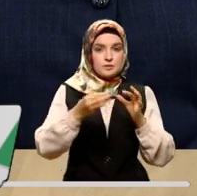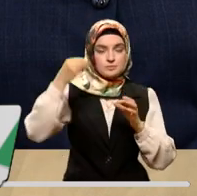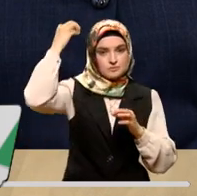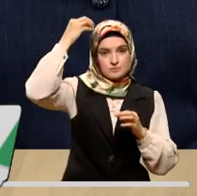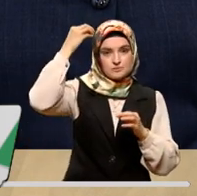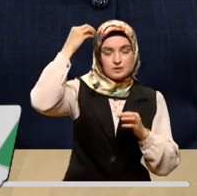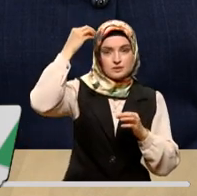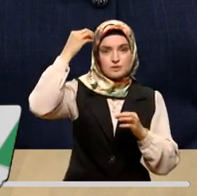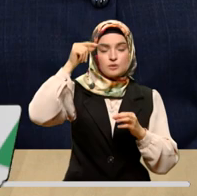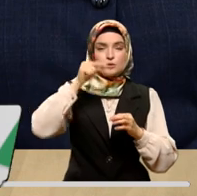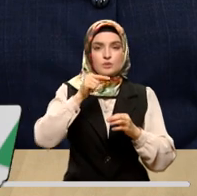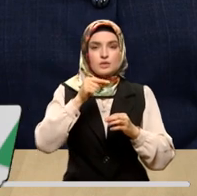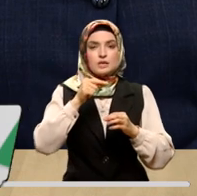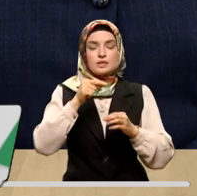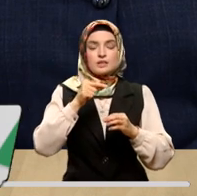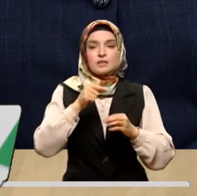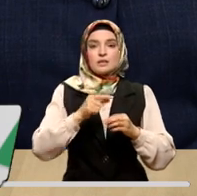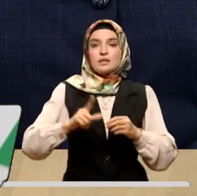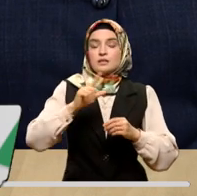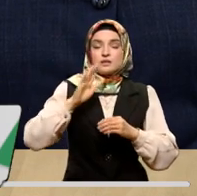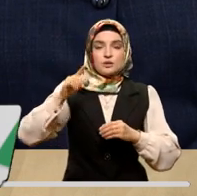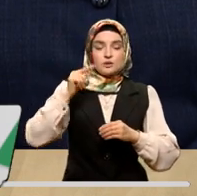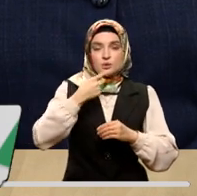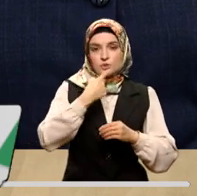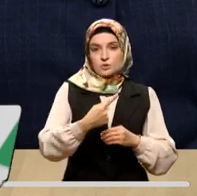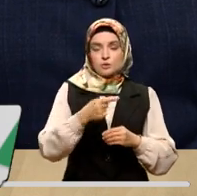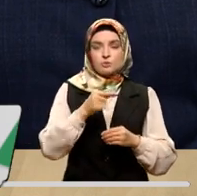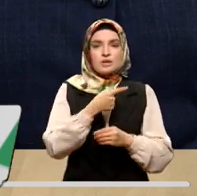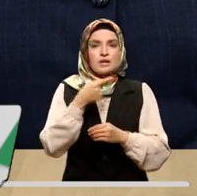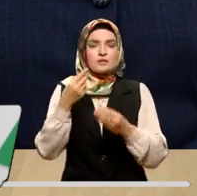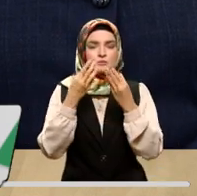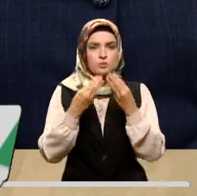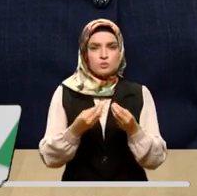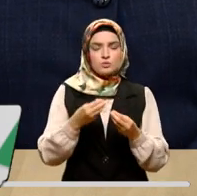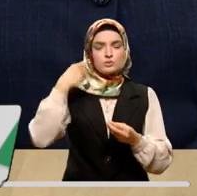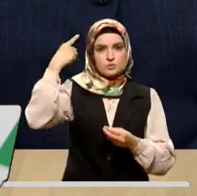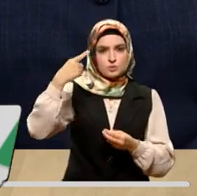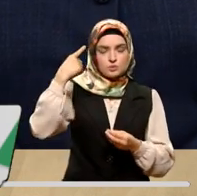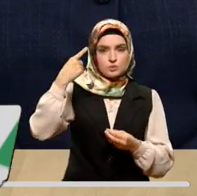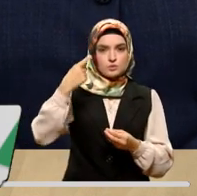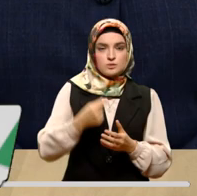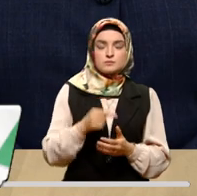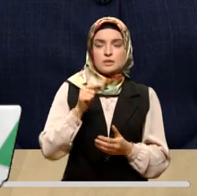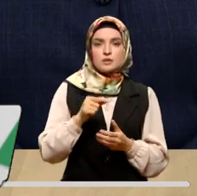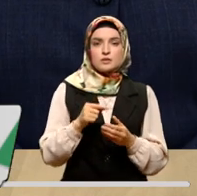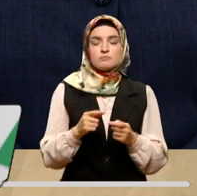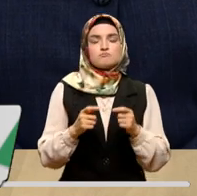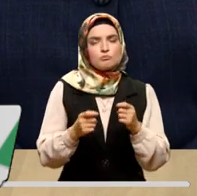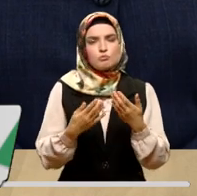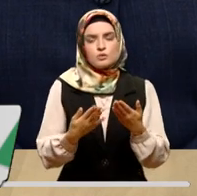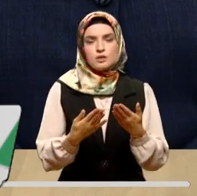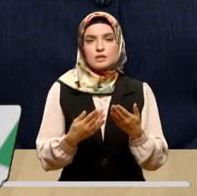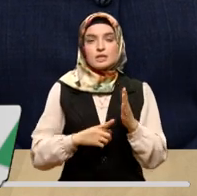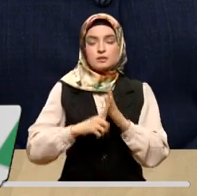okumaya öğrenmeye çalıştım ama ya bunu çok net söyleyebilirim. Bu konuda gerçekten eksiğimiz olduğunu var. Düşünüyorum hocam. Yani şu an mutlaka çok daha gelişmiştir ama